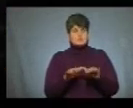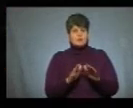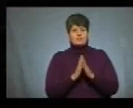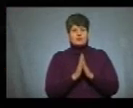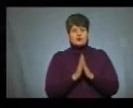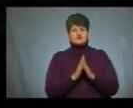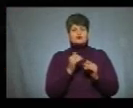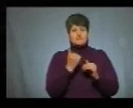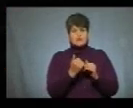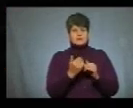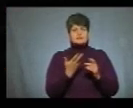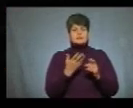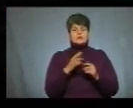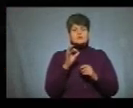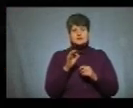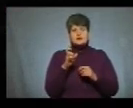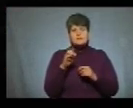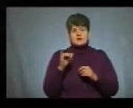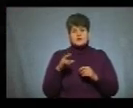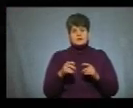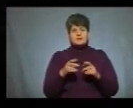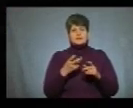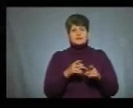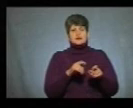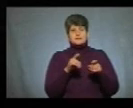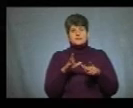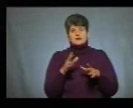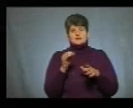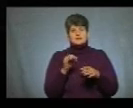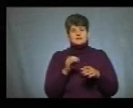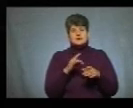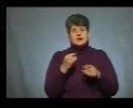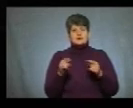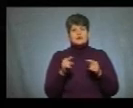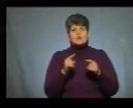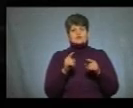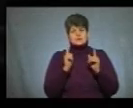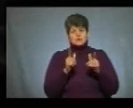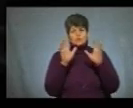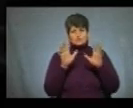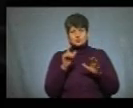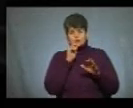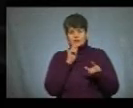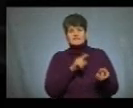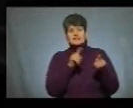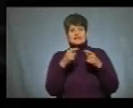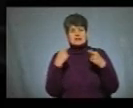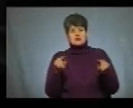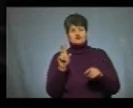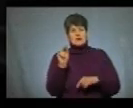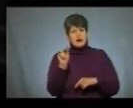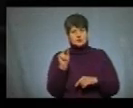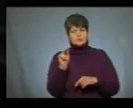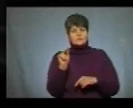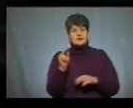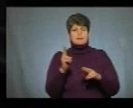розгляд кримінального провадження відносно Башти, вчинення кримінального правопорушення, передбачено 2 статті 345 Кримінального кодексу України, відкласти на іншу дату та